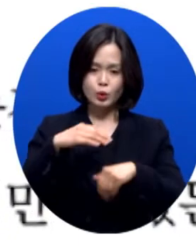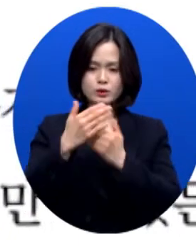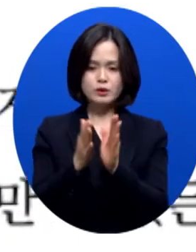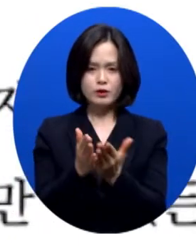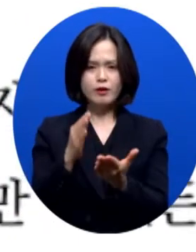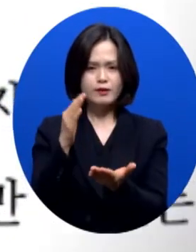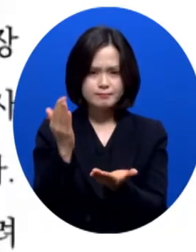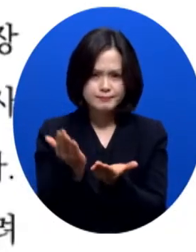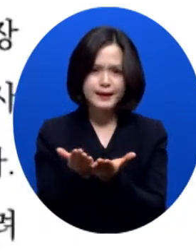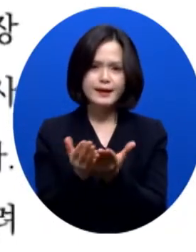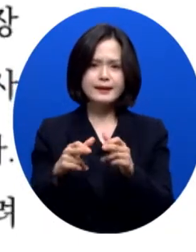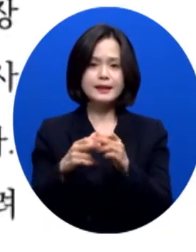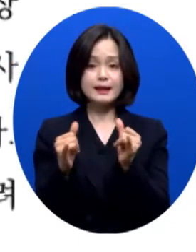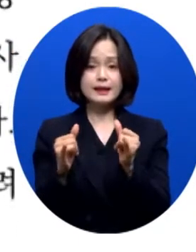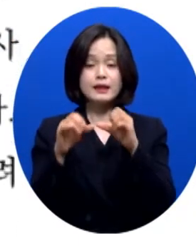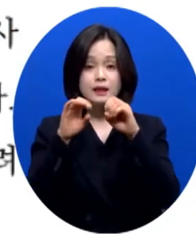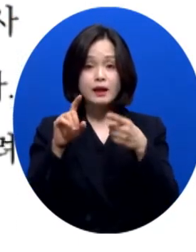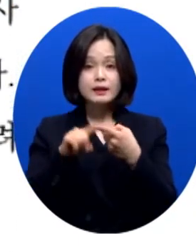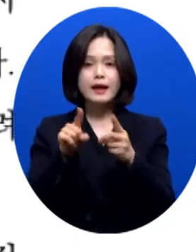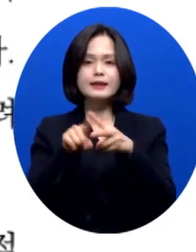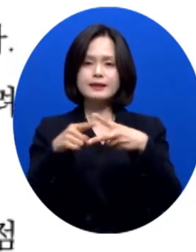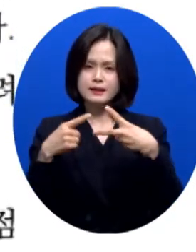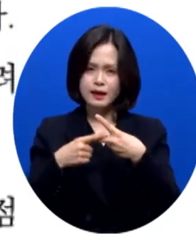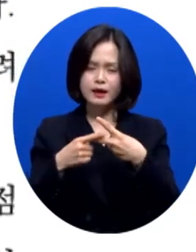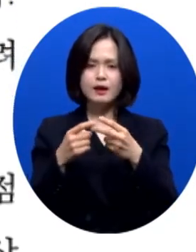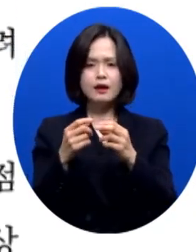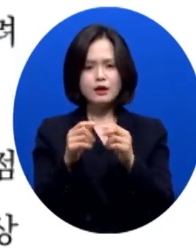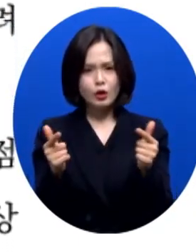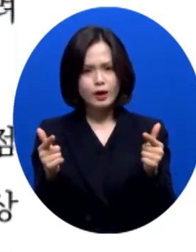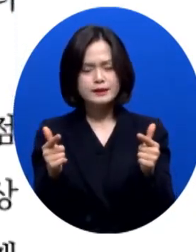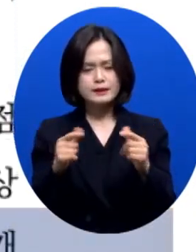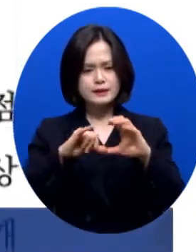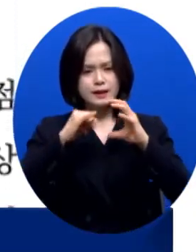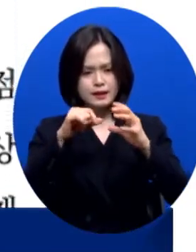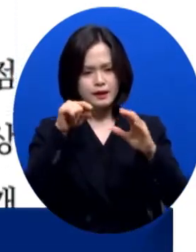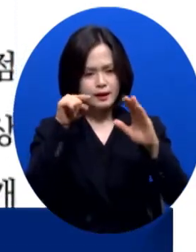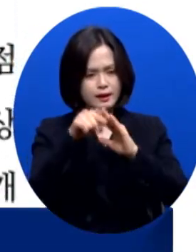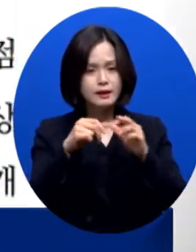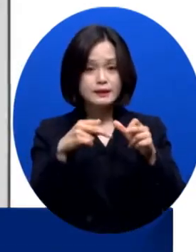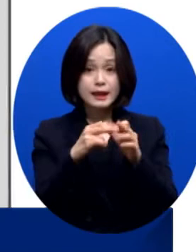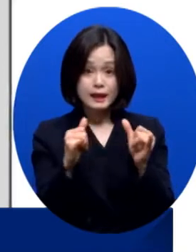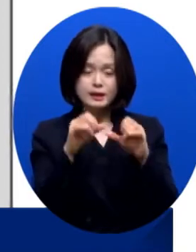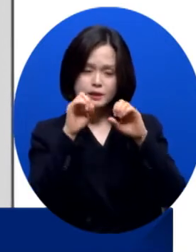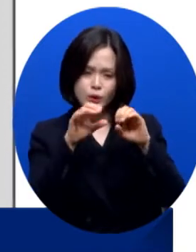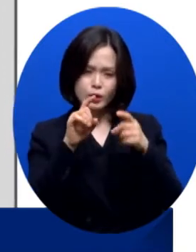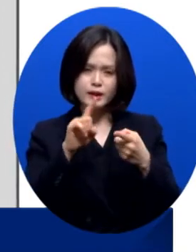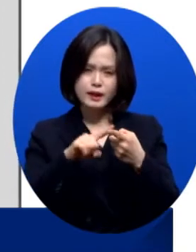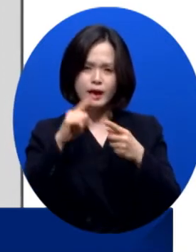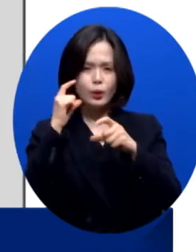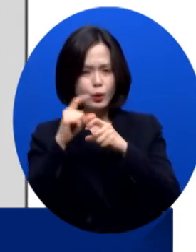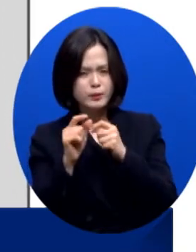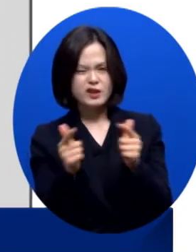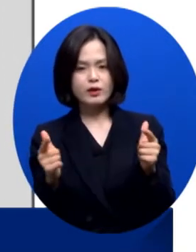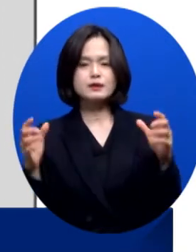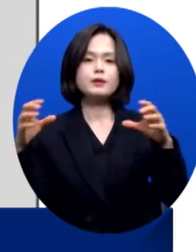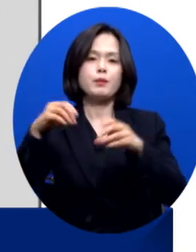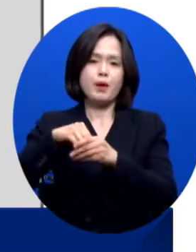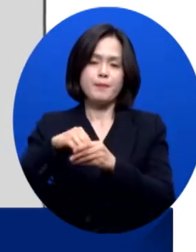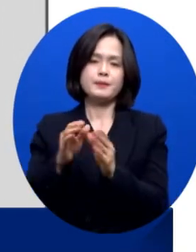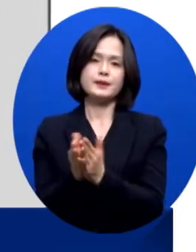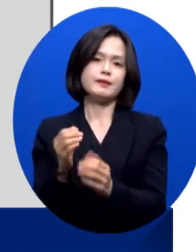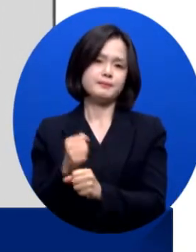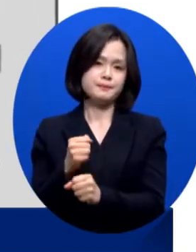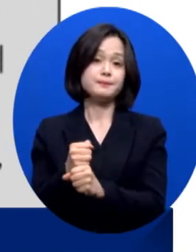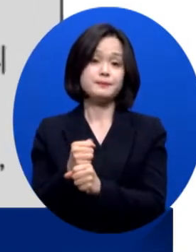현장 사역에 대한 고민들을 담았습니다 설교 집에 설교 원고 혼 영상을 제공한